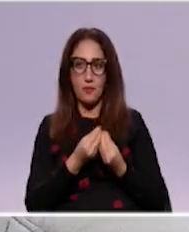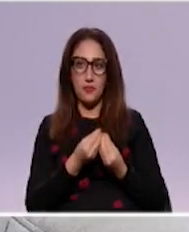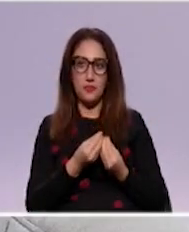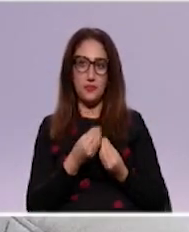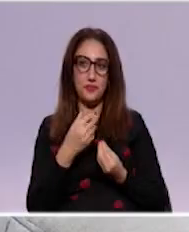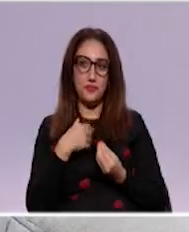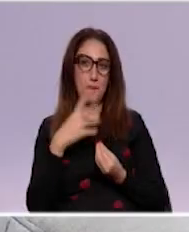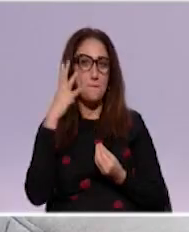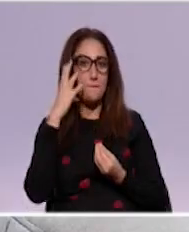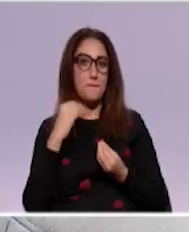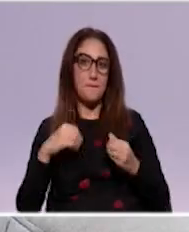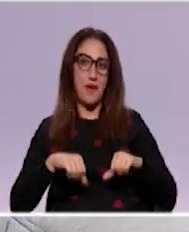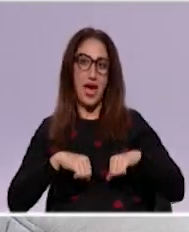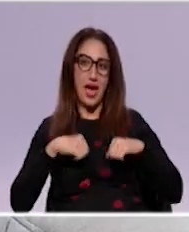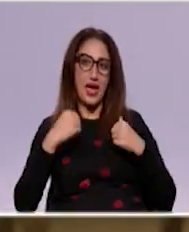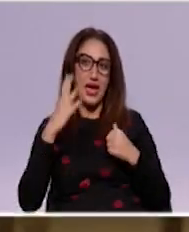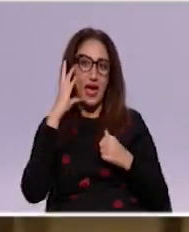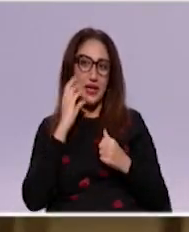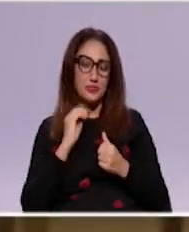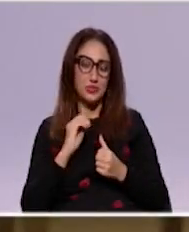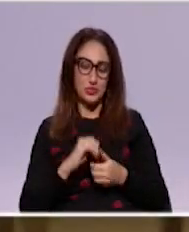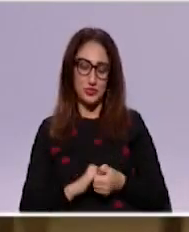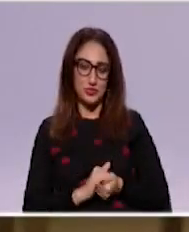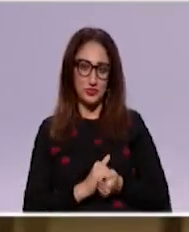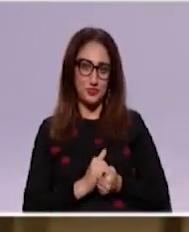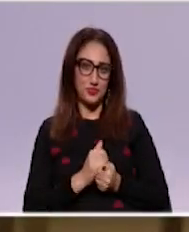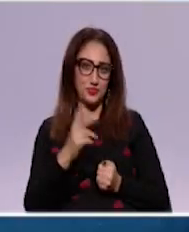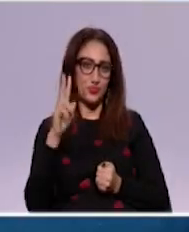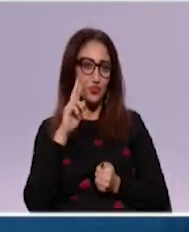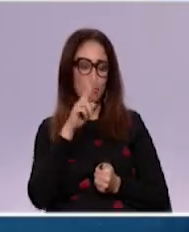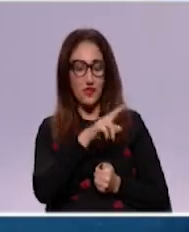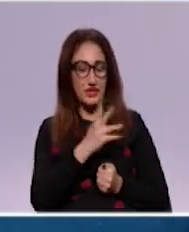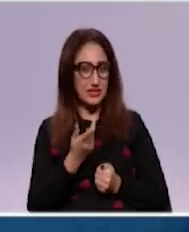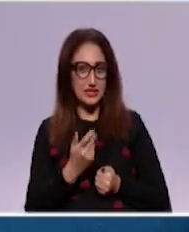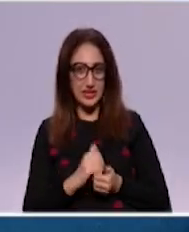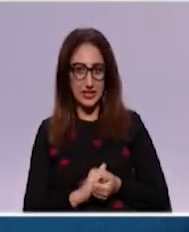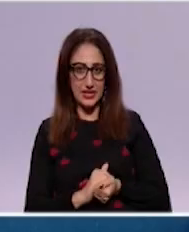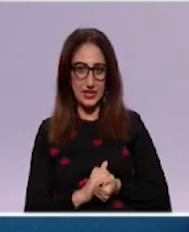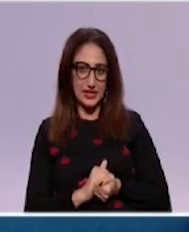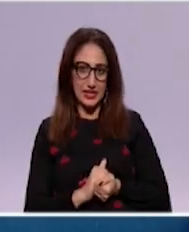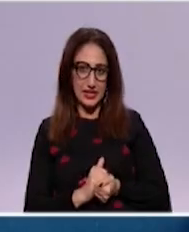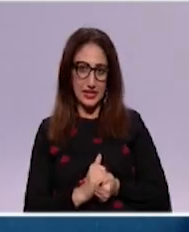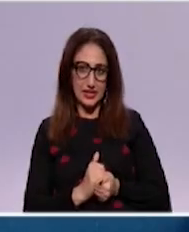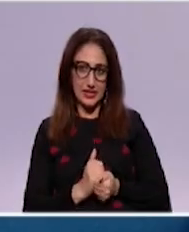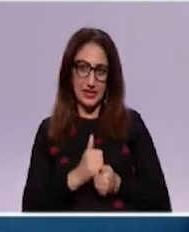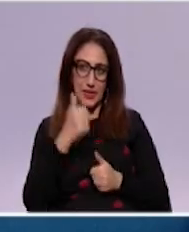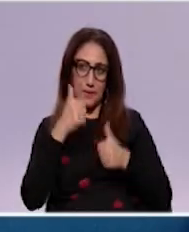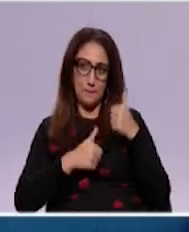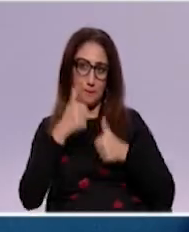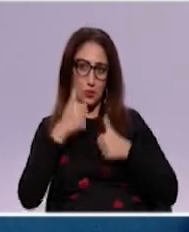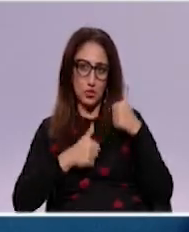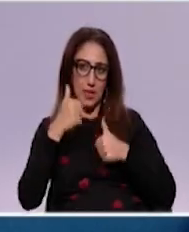حاجه حصلت في حياتي الفتره اللي فاتت حرفيا. اكتشفتها ازاي؟ احنا عملنا مسابقه وهم تقدموا